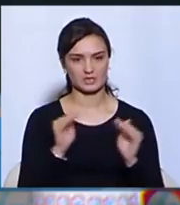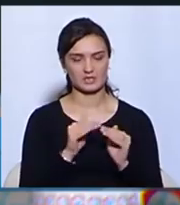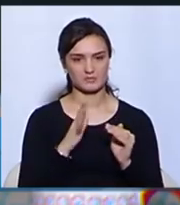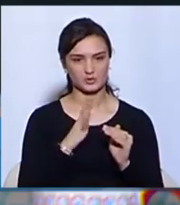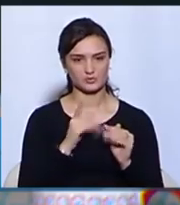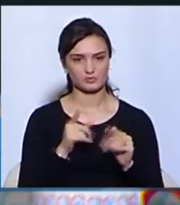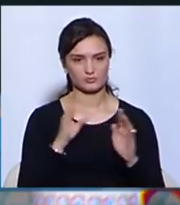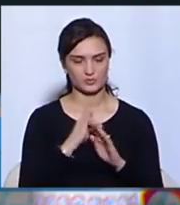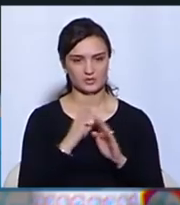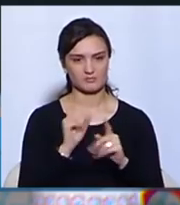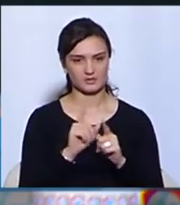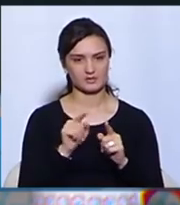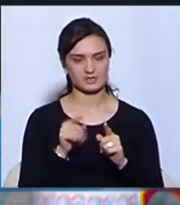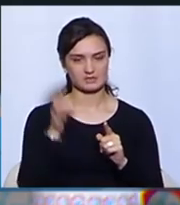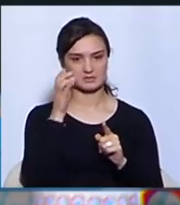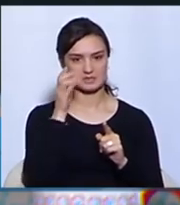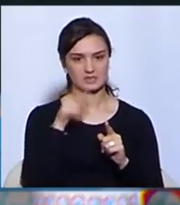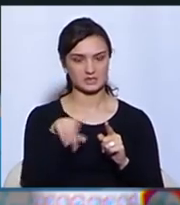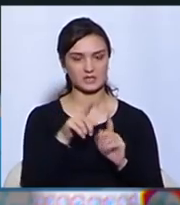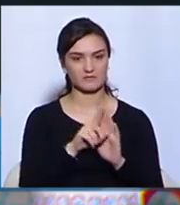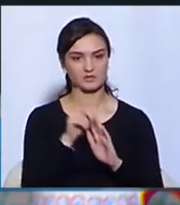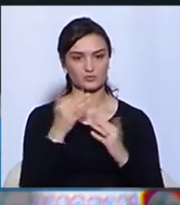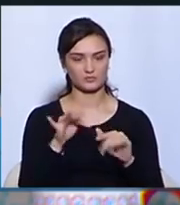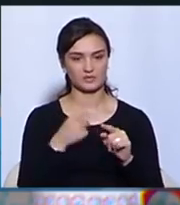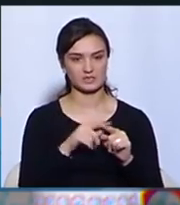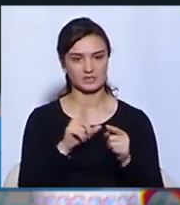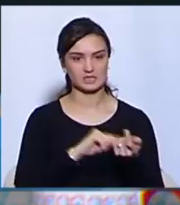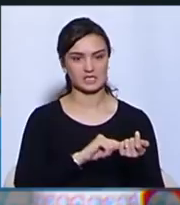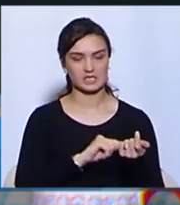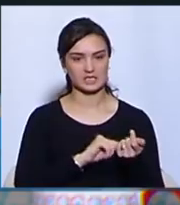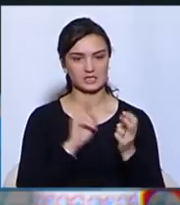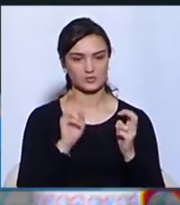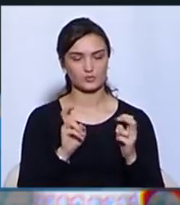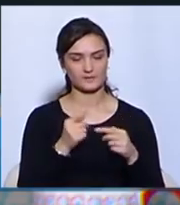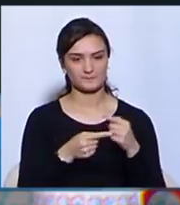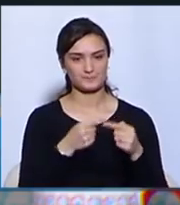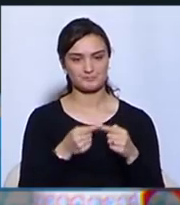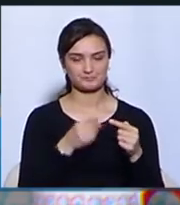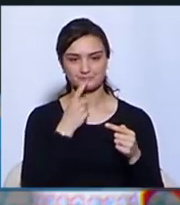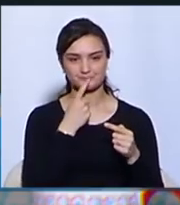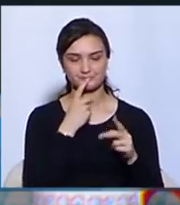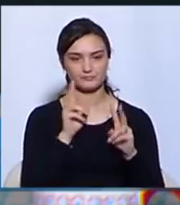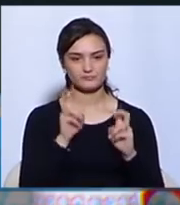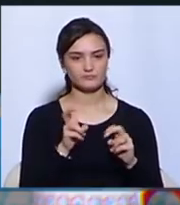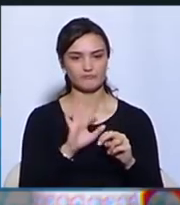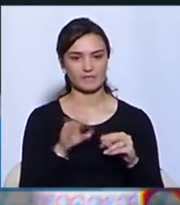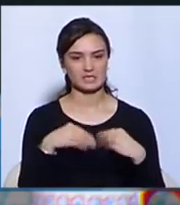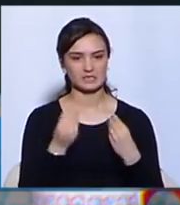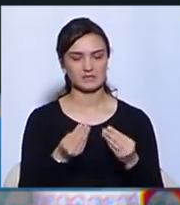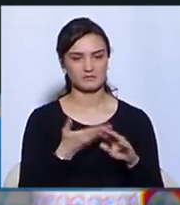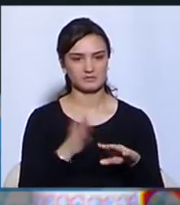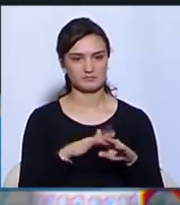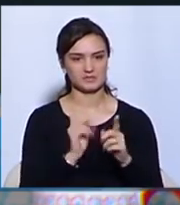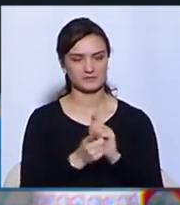იყოს ბუნება, აქაც ბრძენია და თავიდანვე უკვე ასეთი გენეტიკური კოდირებული საკვერცხე არ იძლევა ისეთ